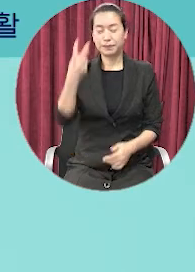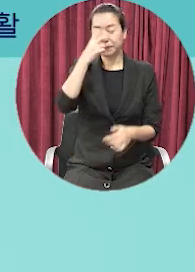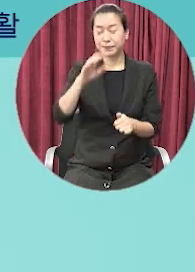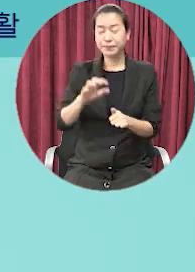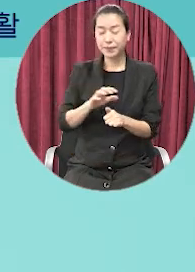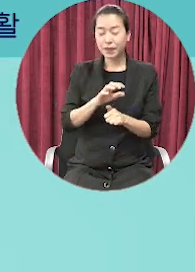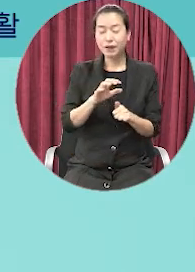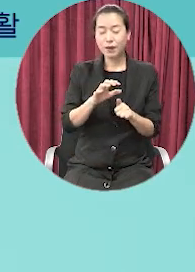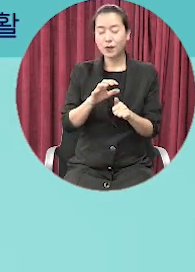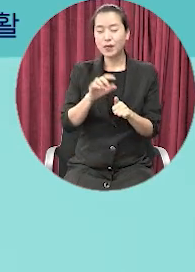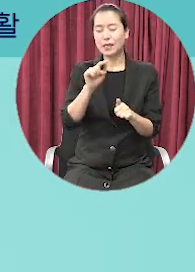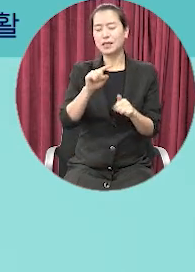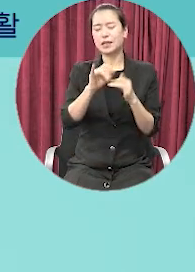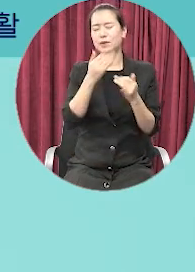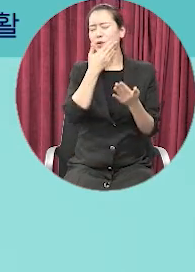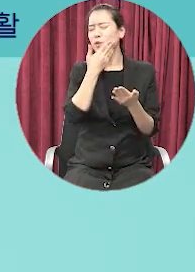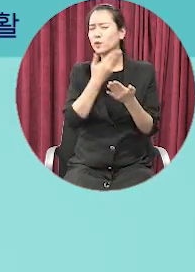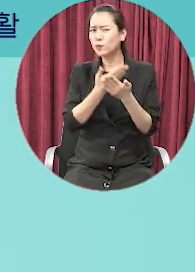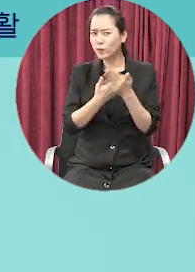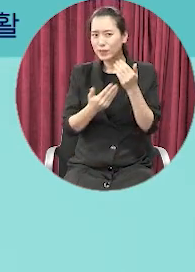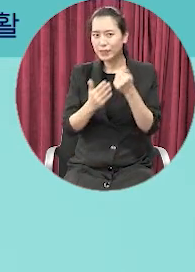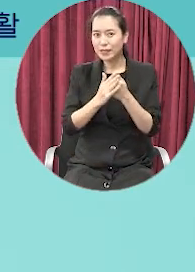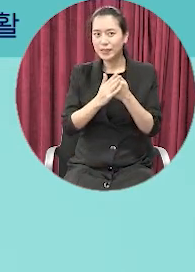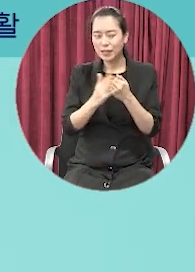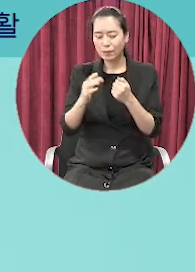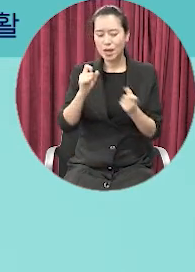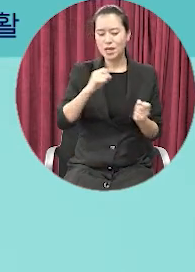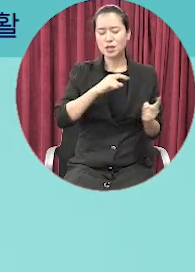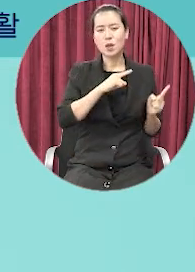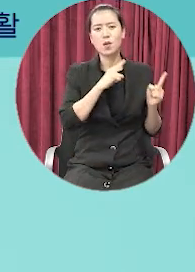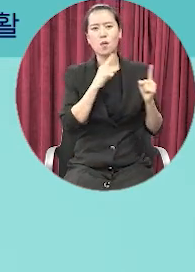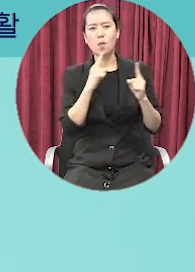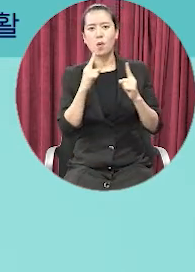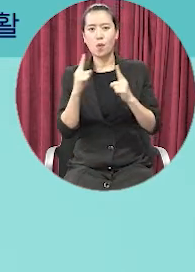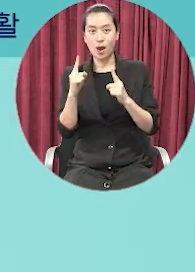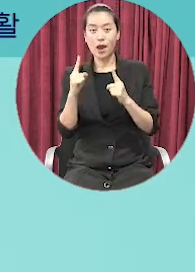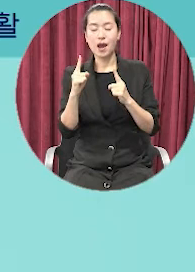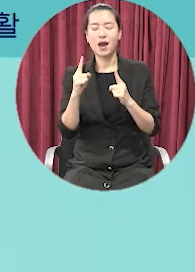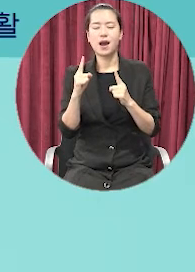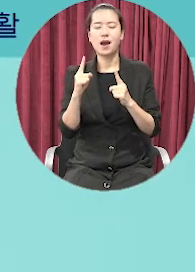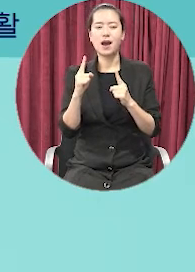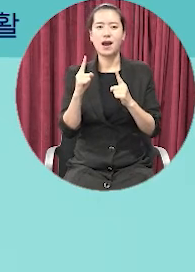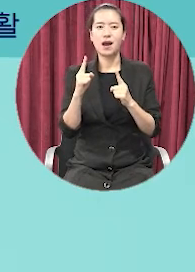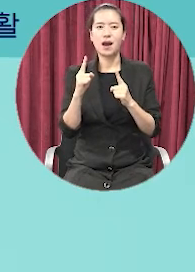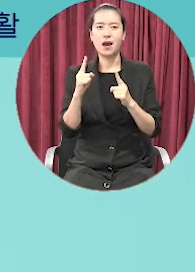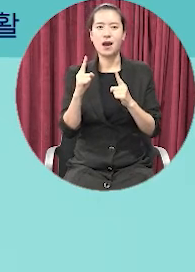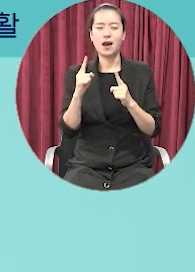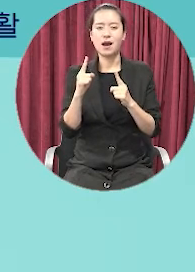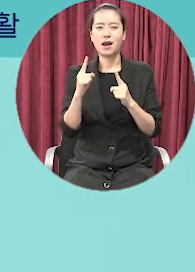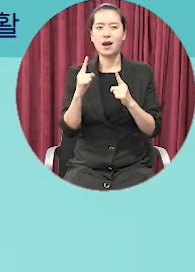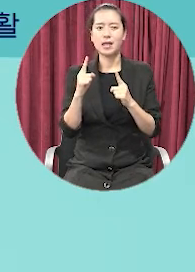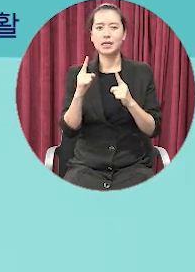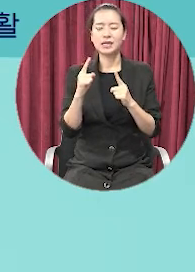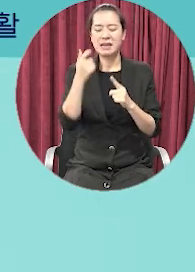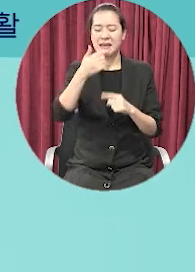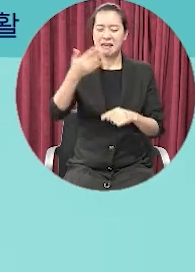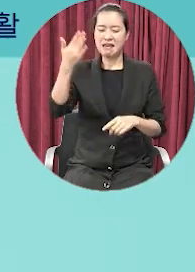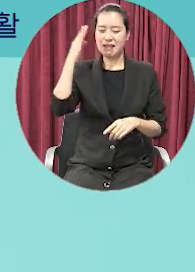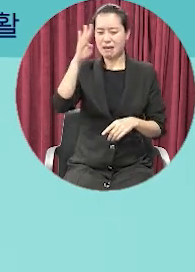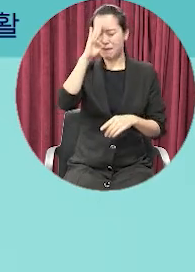케어기버의 중요성 때문에 이런 재활의 어떤 패러다임을 기존의 환자